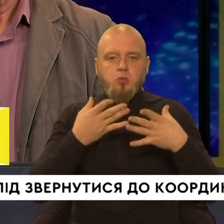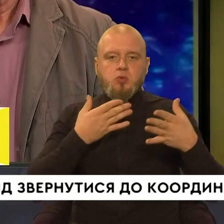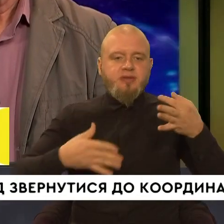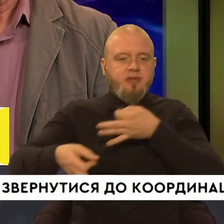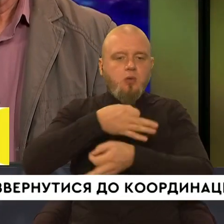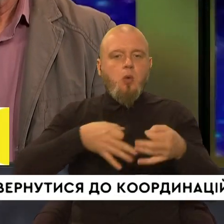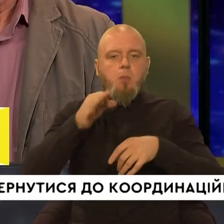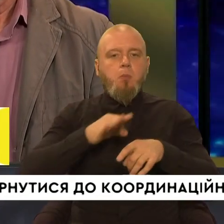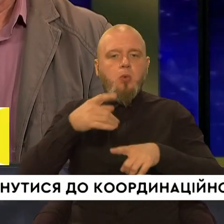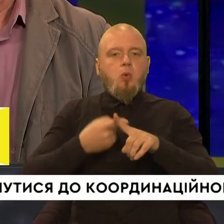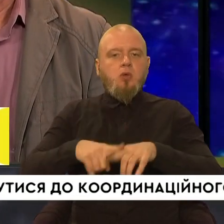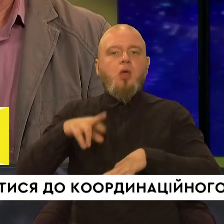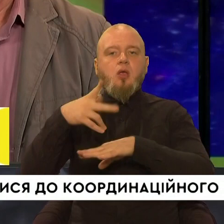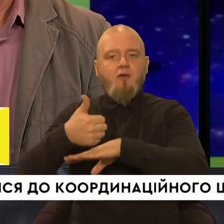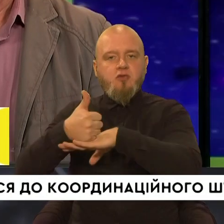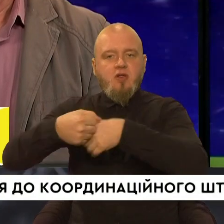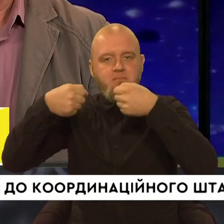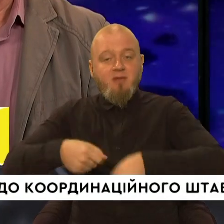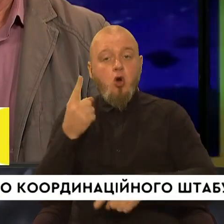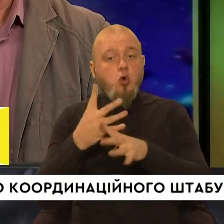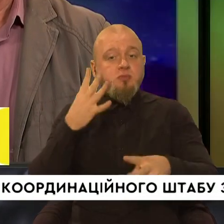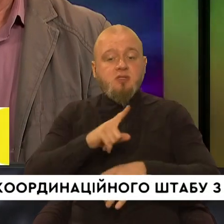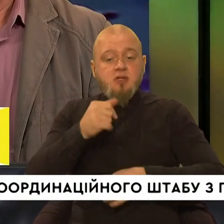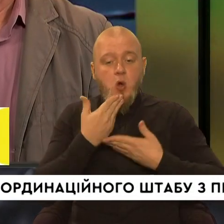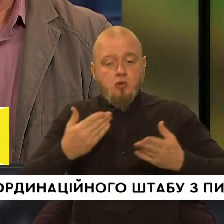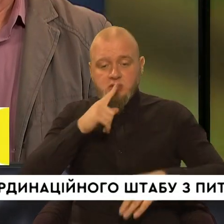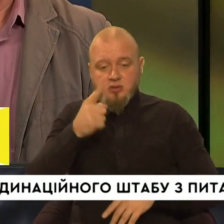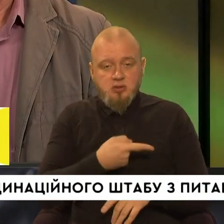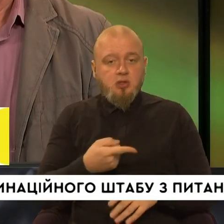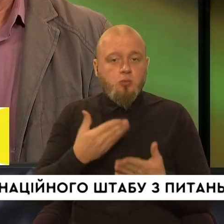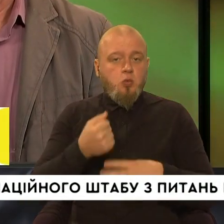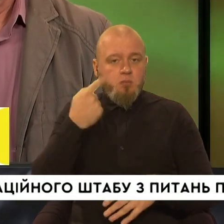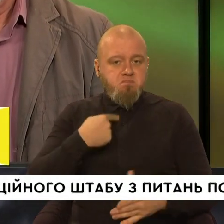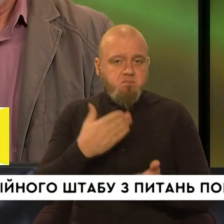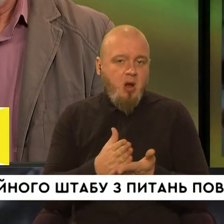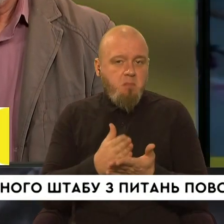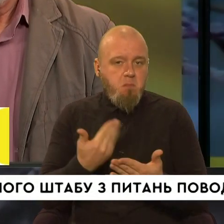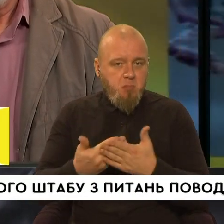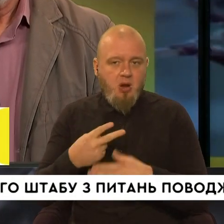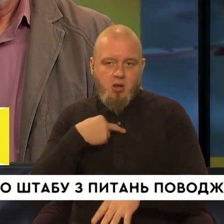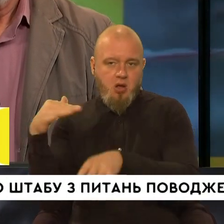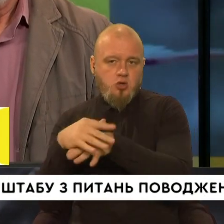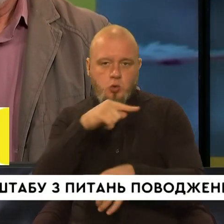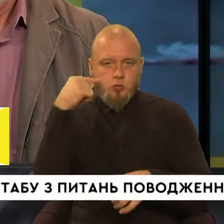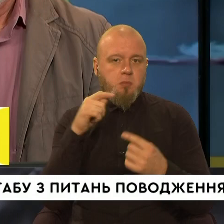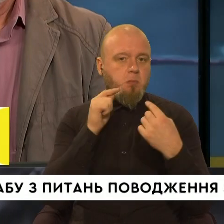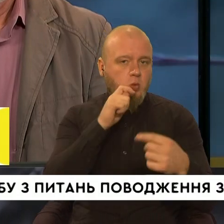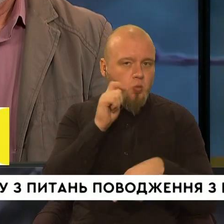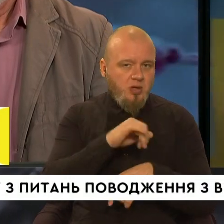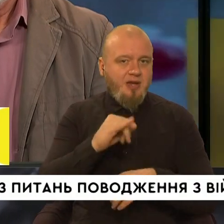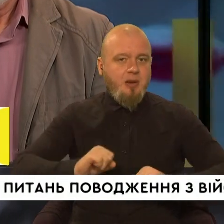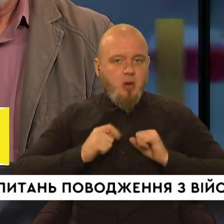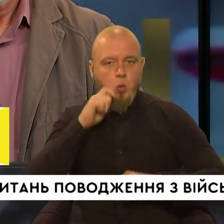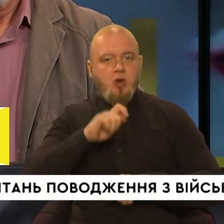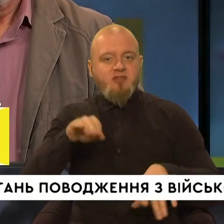як верховенство права, особливо за останній рік, так, тобто, коли ми маємо приклад агресії Росії проти України, і намагання